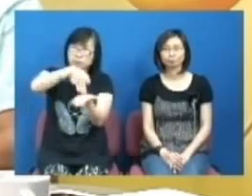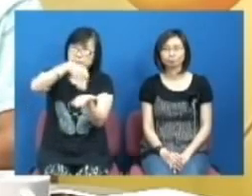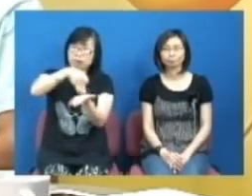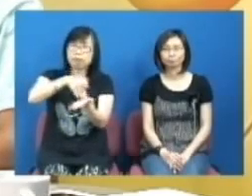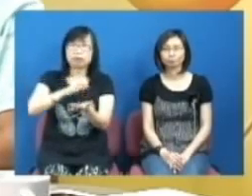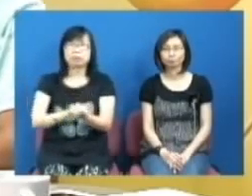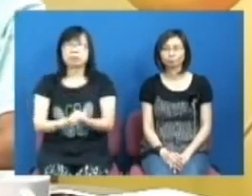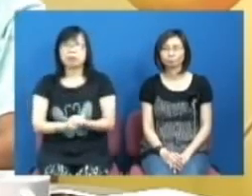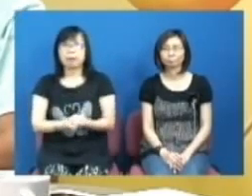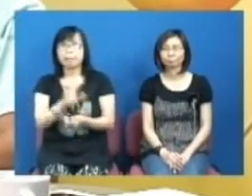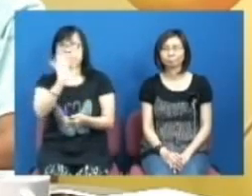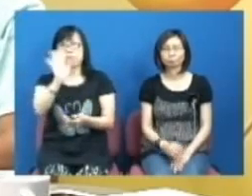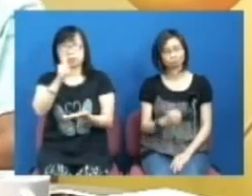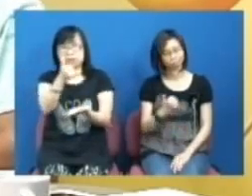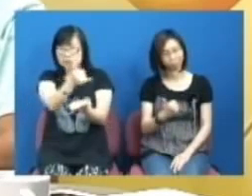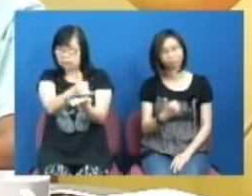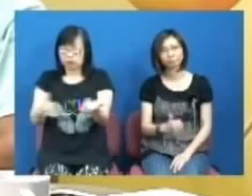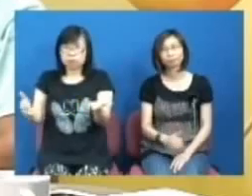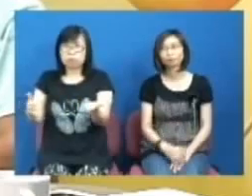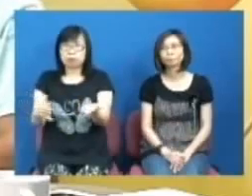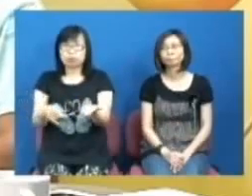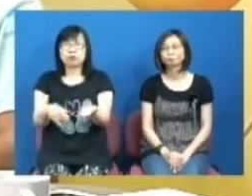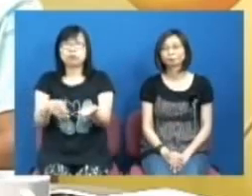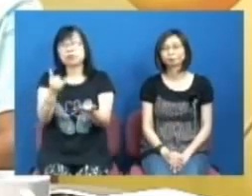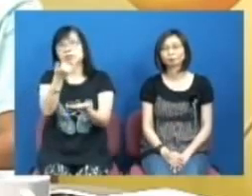就唔准無端端退出噶啦，除非你死。